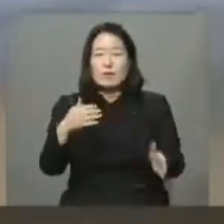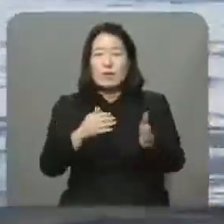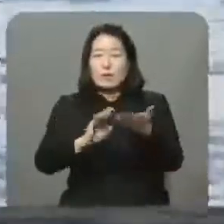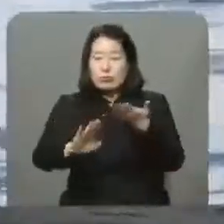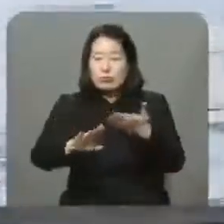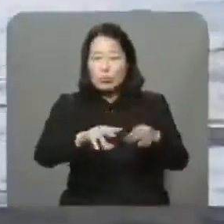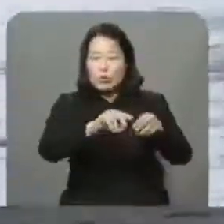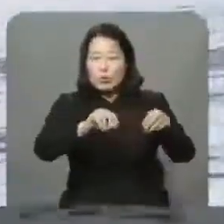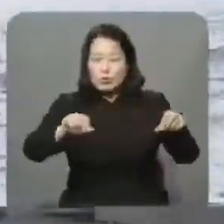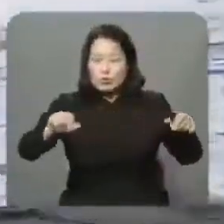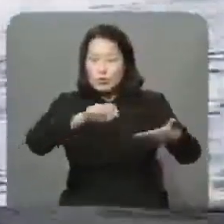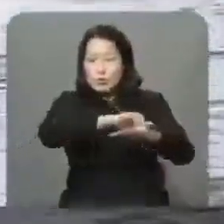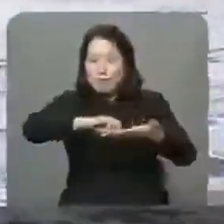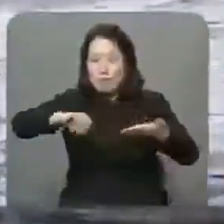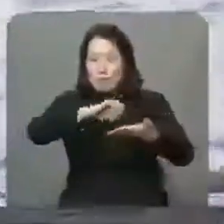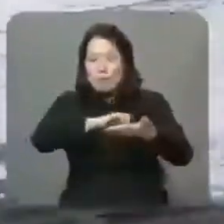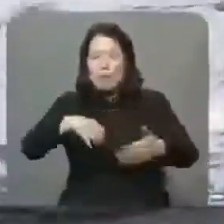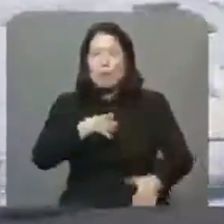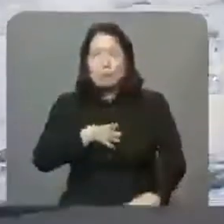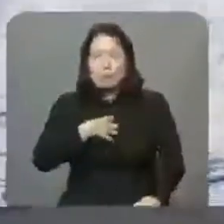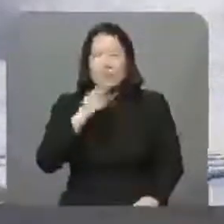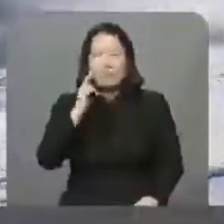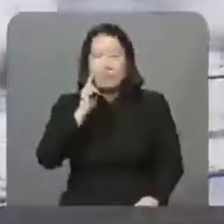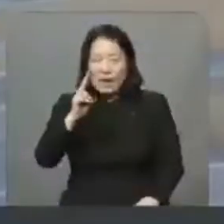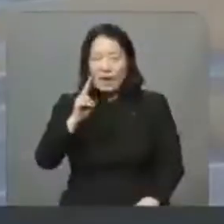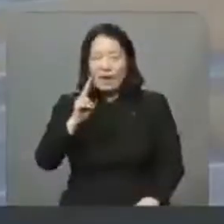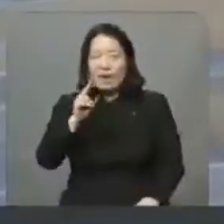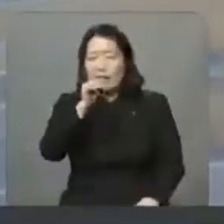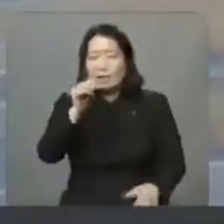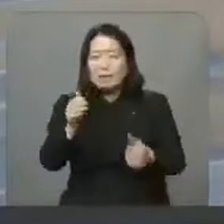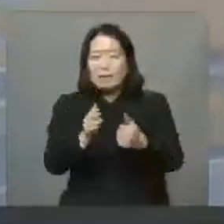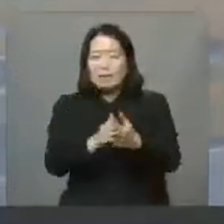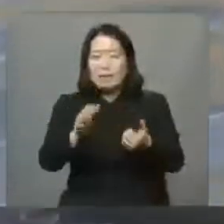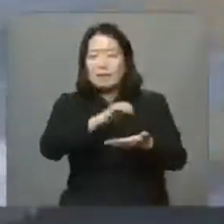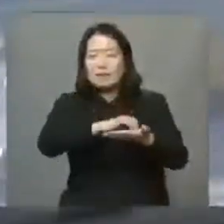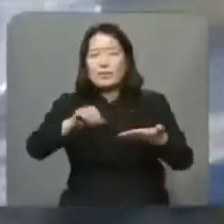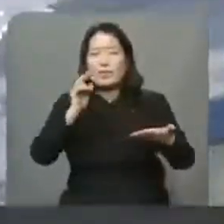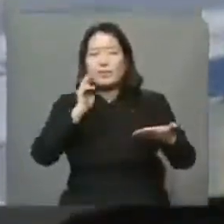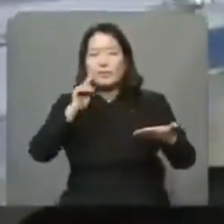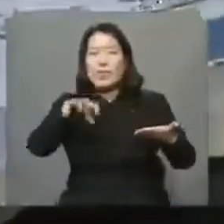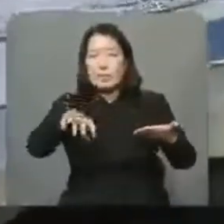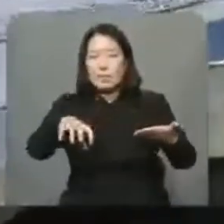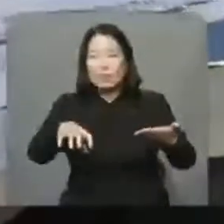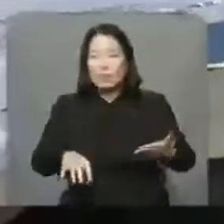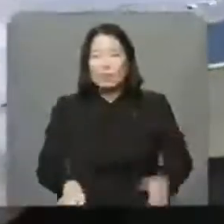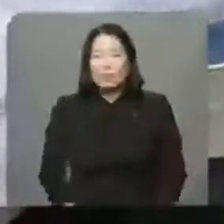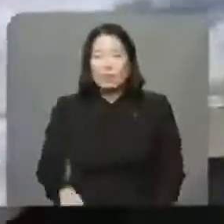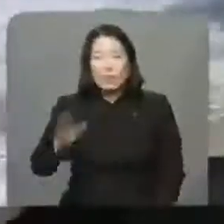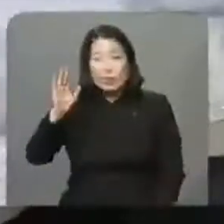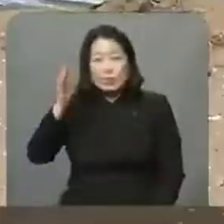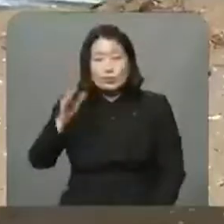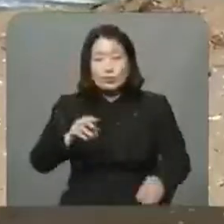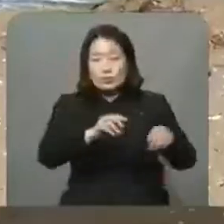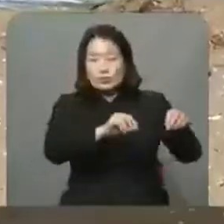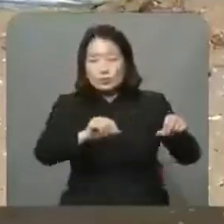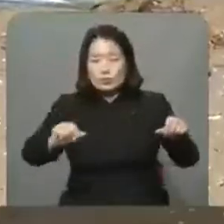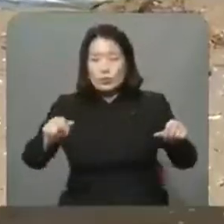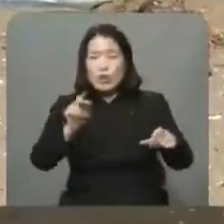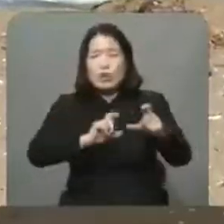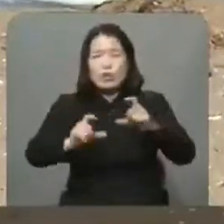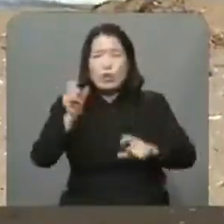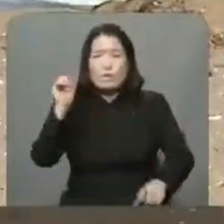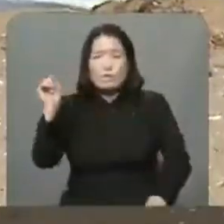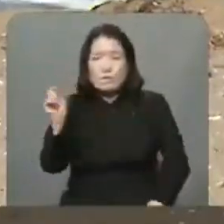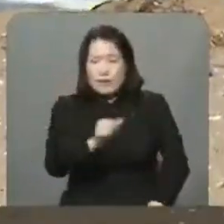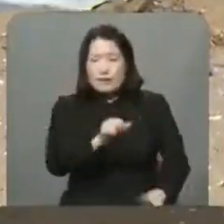침식 등급이 우려나 심각으로 분류되는 등 침식 현상이 심한 곳입니다. 최근 들어 침식 속도는 더욱